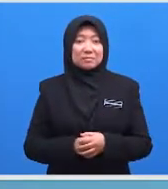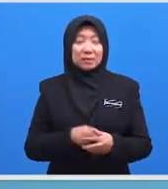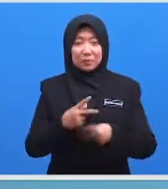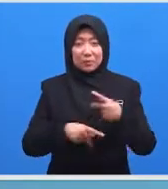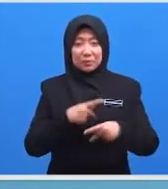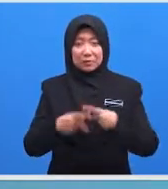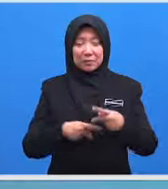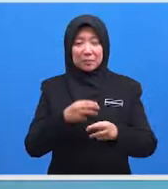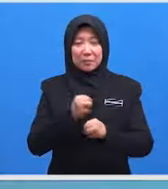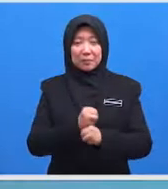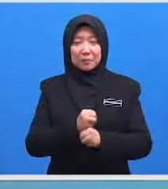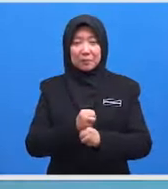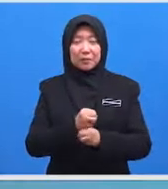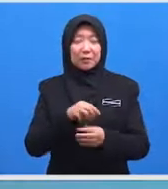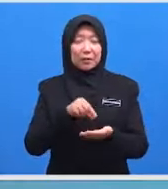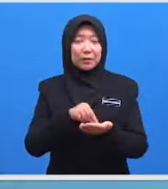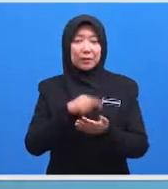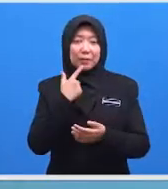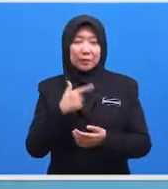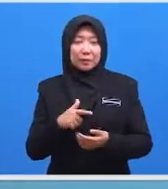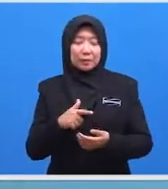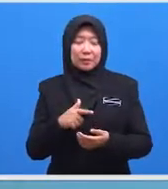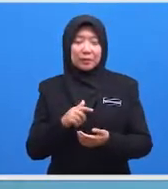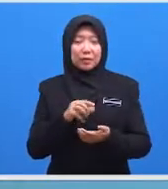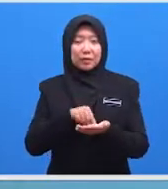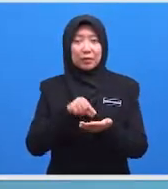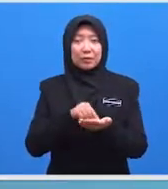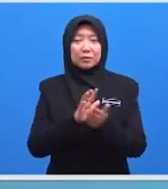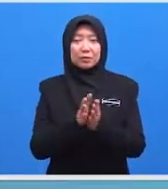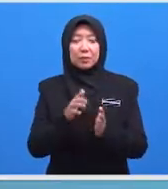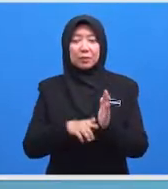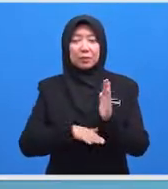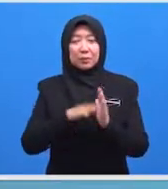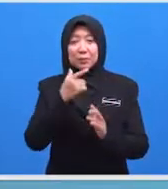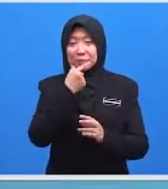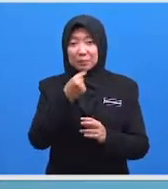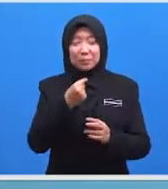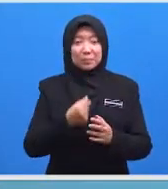Proses pemerapan ayam yang lama menjadikan ayam panggang madu lebih sedap.